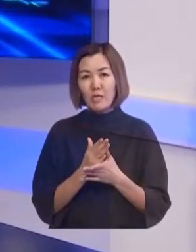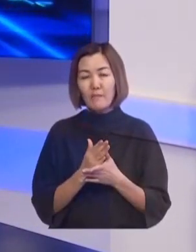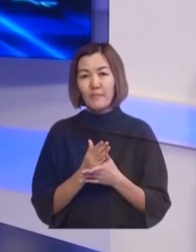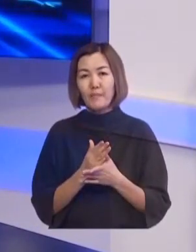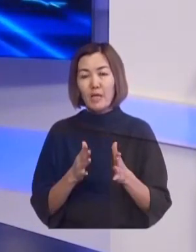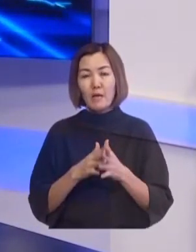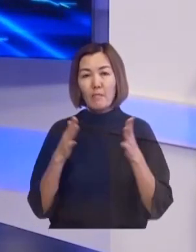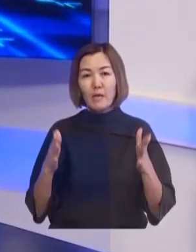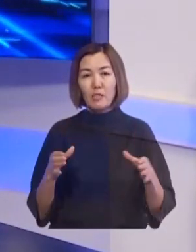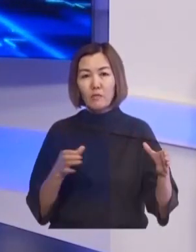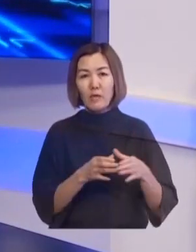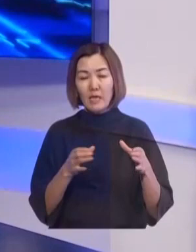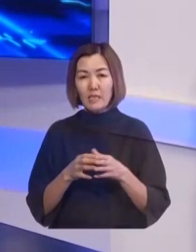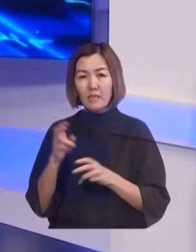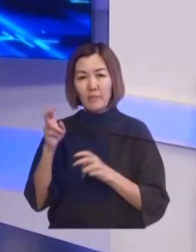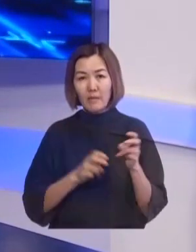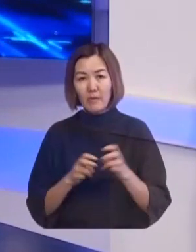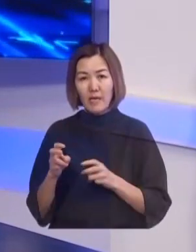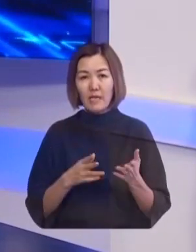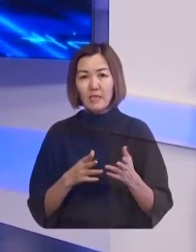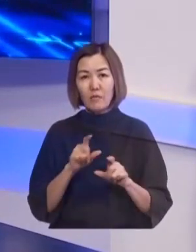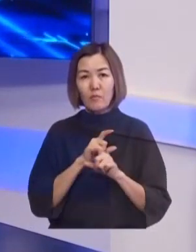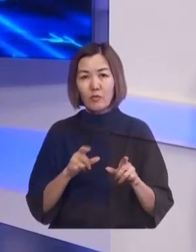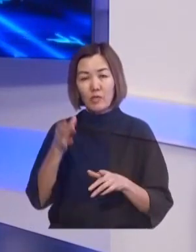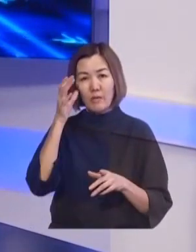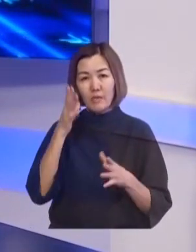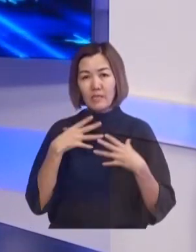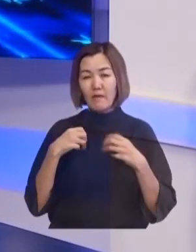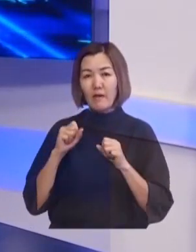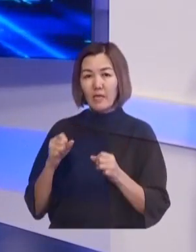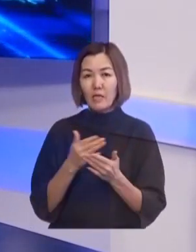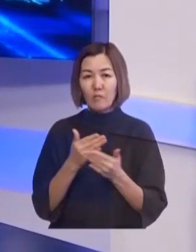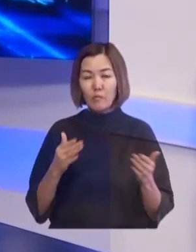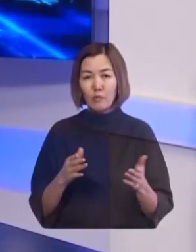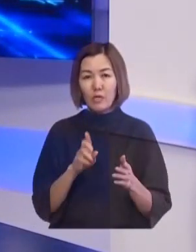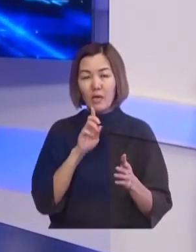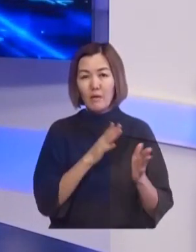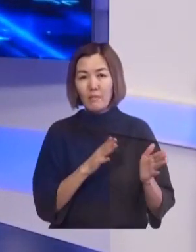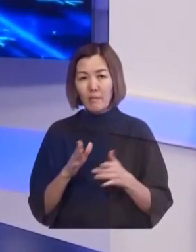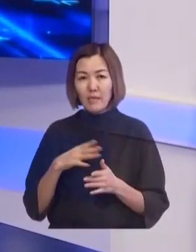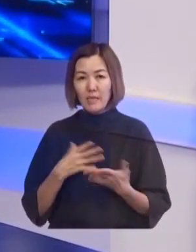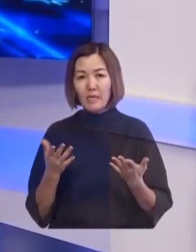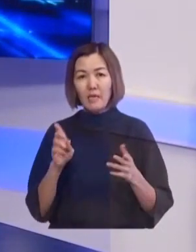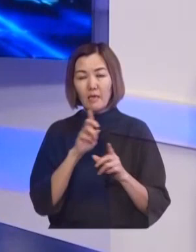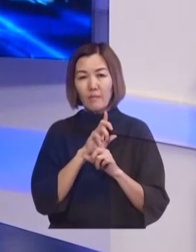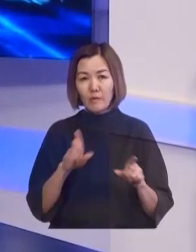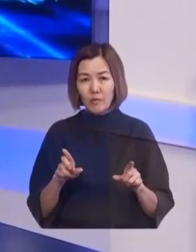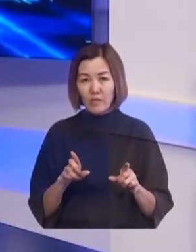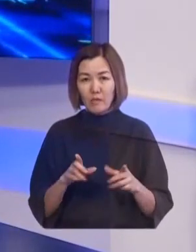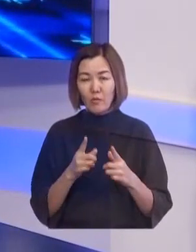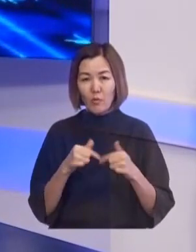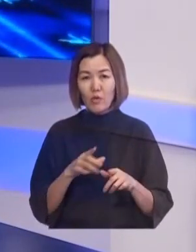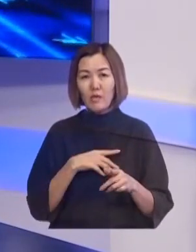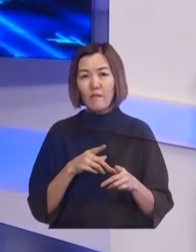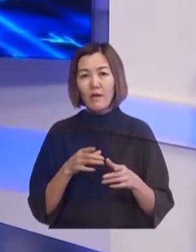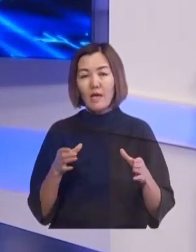относятся большинство организаций и предприятий, а именно учреждения образования и здравоохранения, музеи и библиотеки, помещения государственных